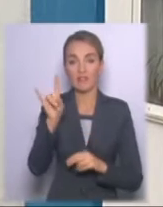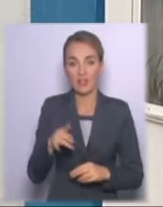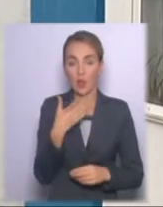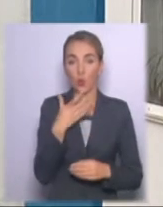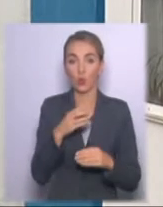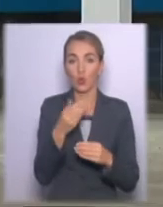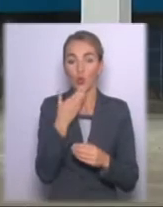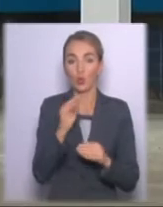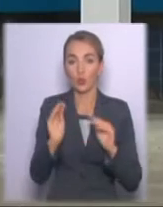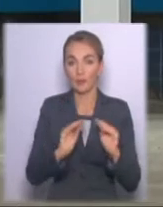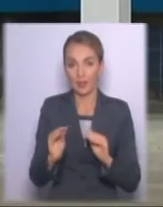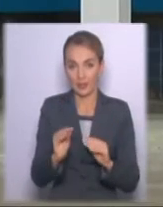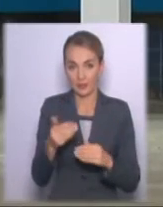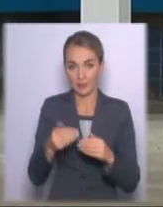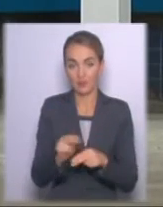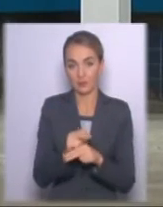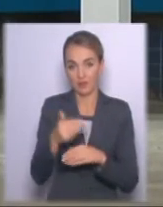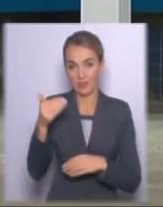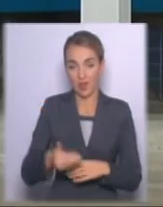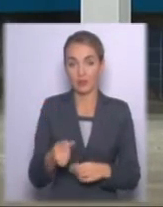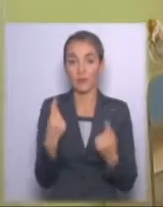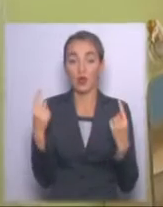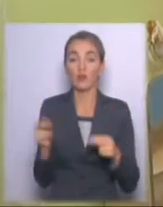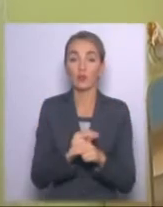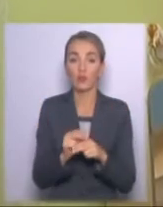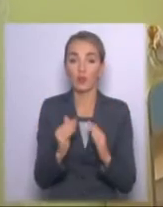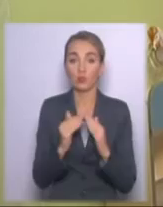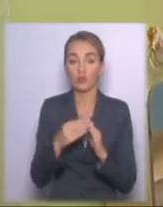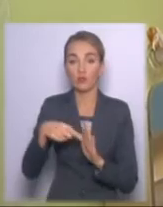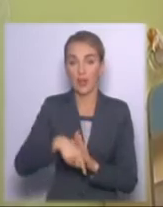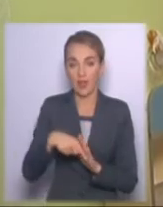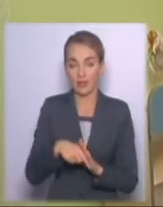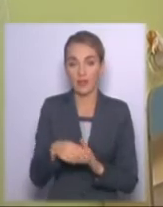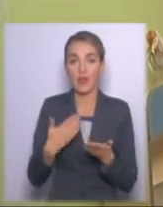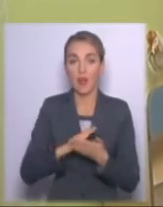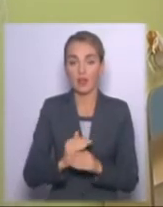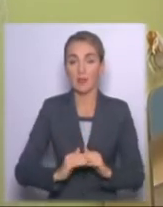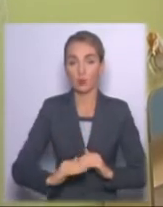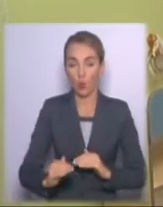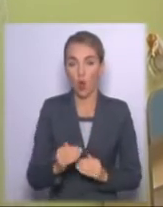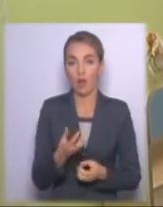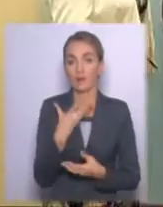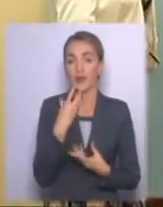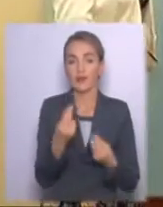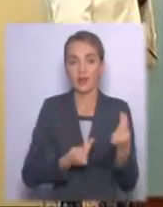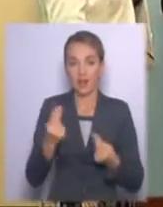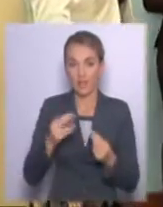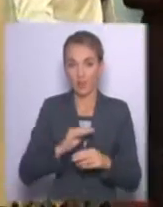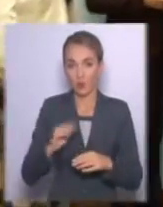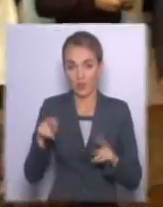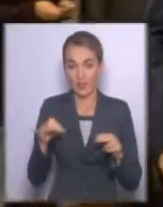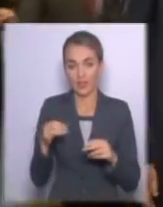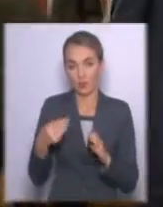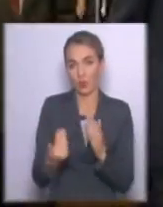утеплили будівлю та відреставрували фасад. Капітально відремонтували і будівлю всередині. Якісна підлога, яскраве покриття у групах та новенькі